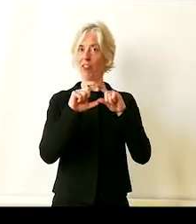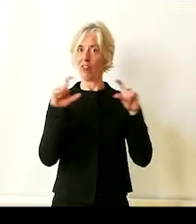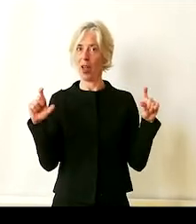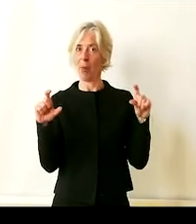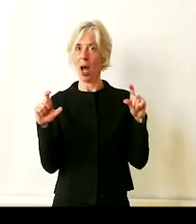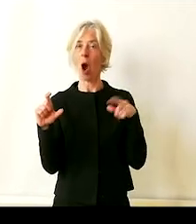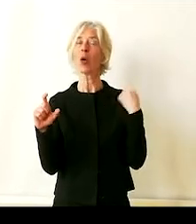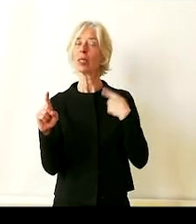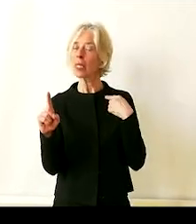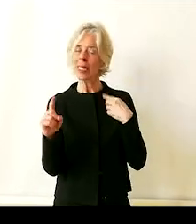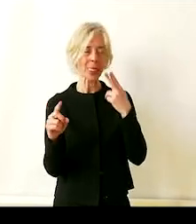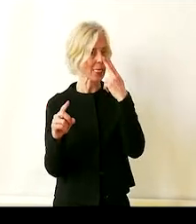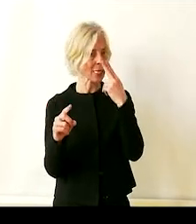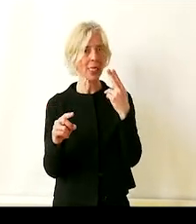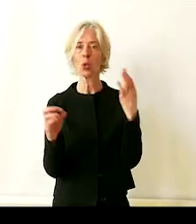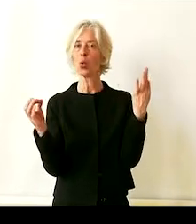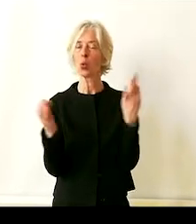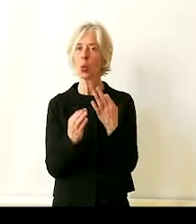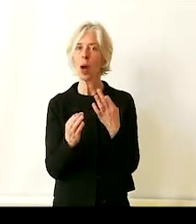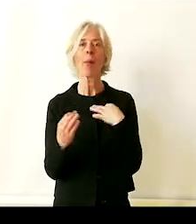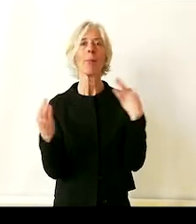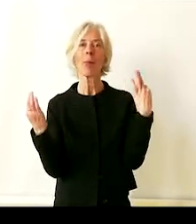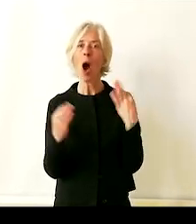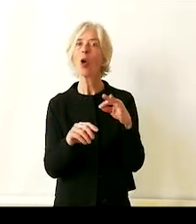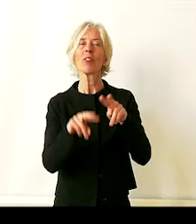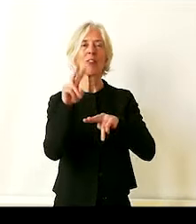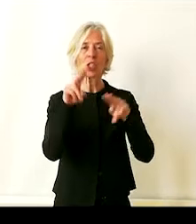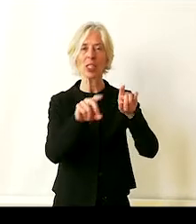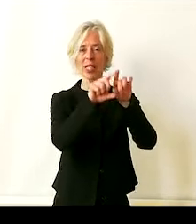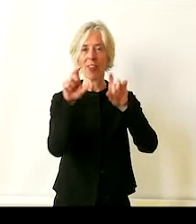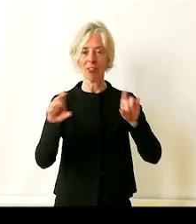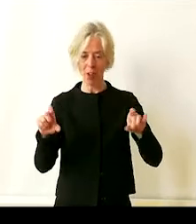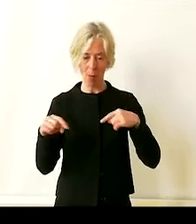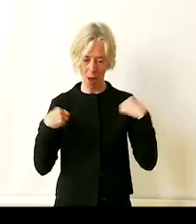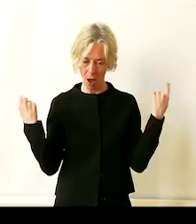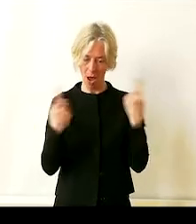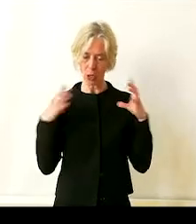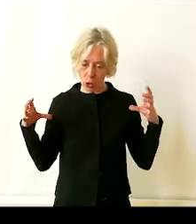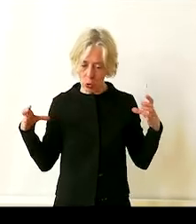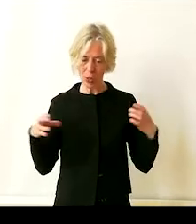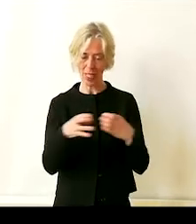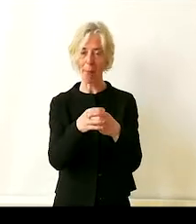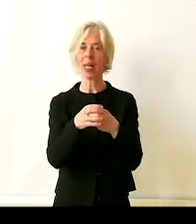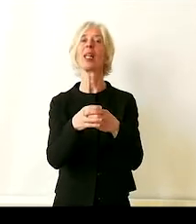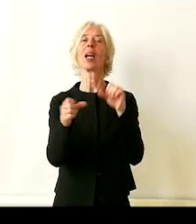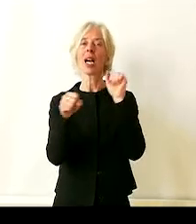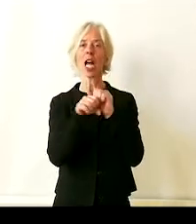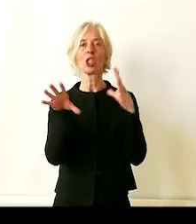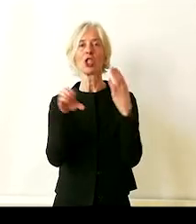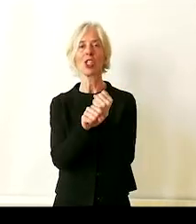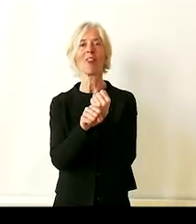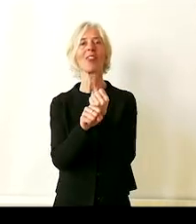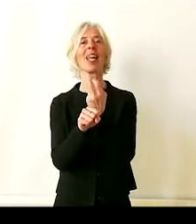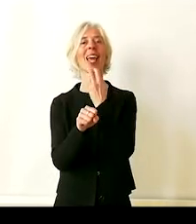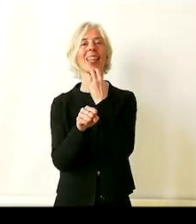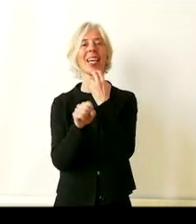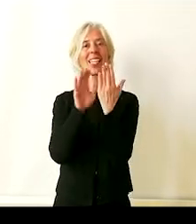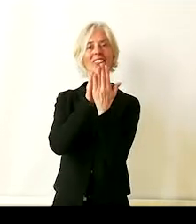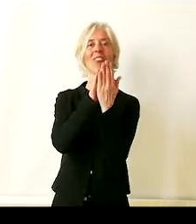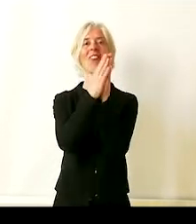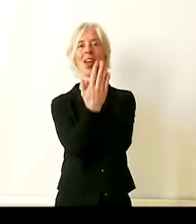gemeinsam mit anderen Akteuren und Teilnehmern hier aus der Region heraus die Wende schaffen. Die Energiewende